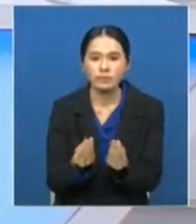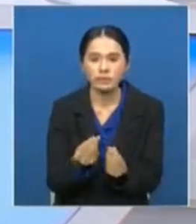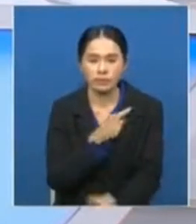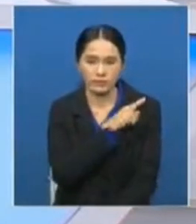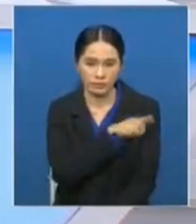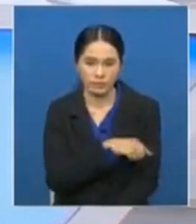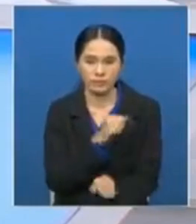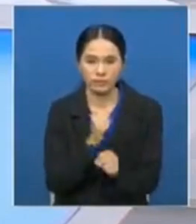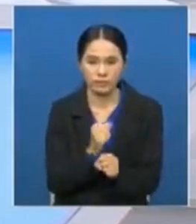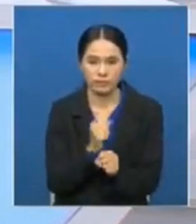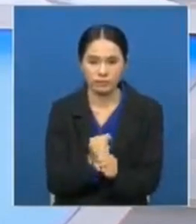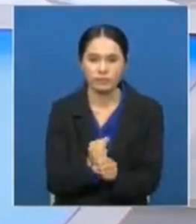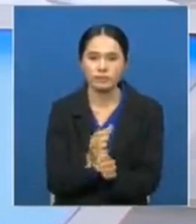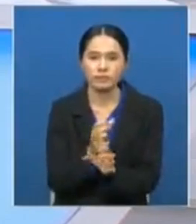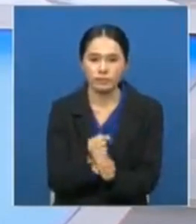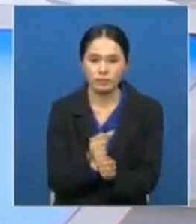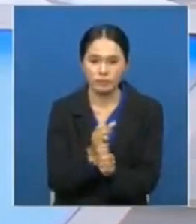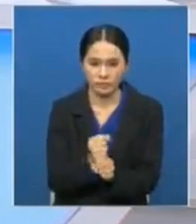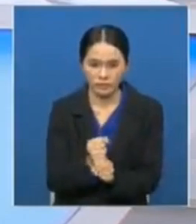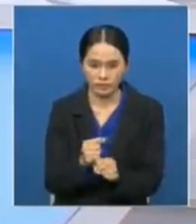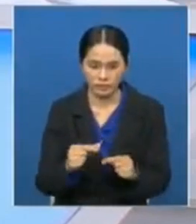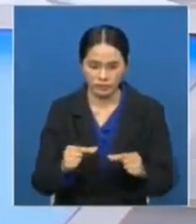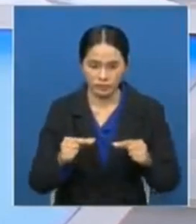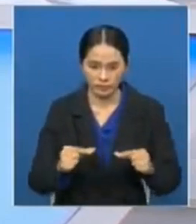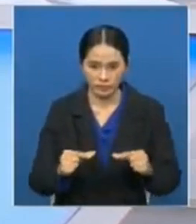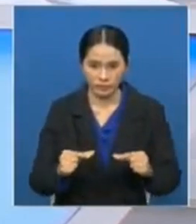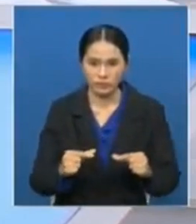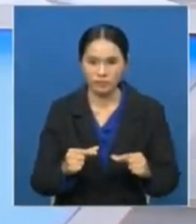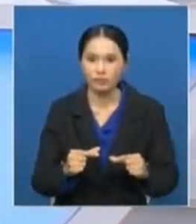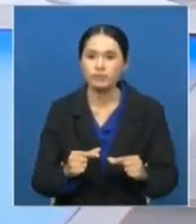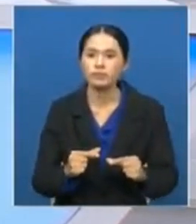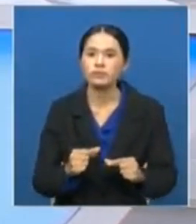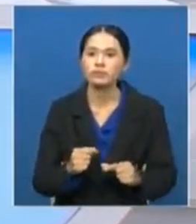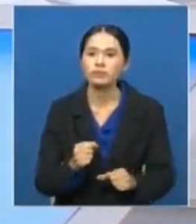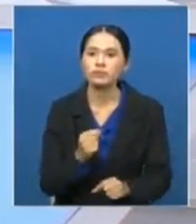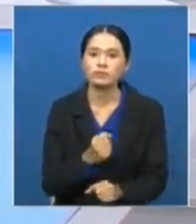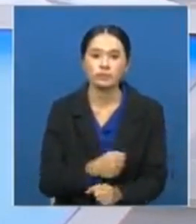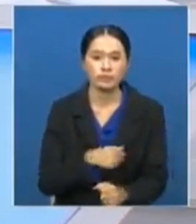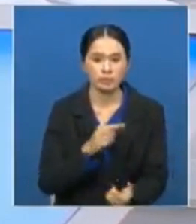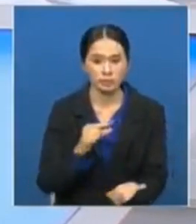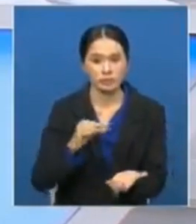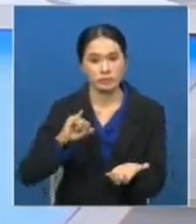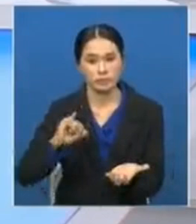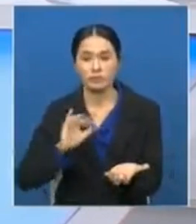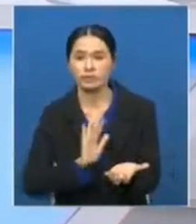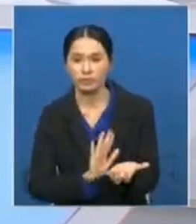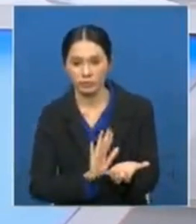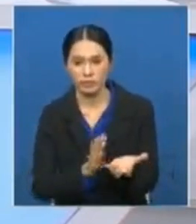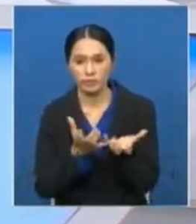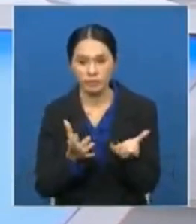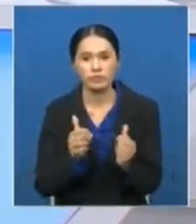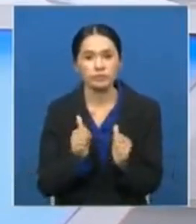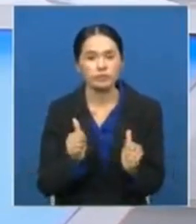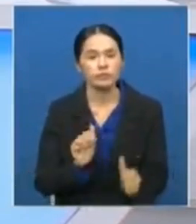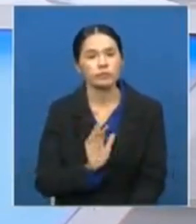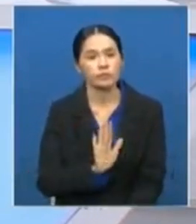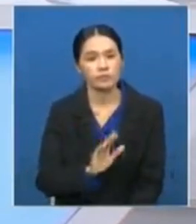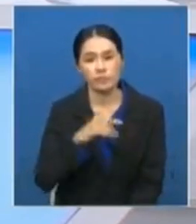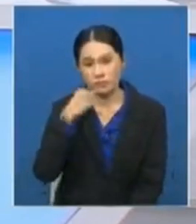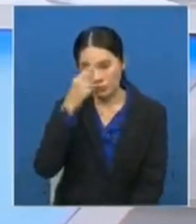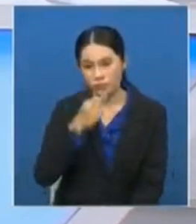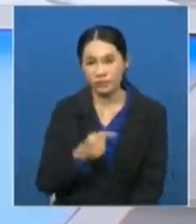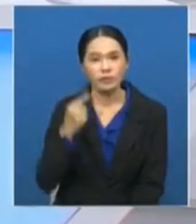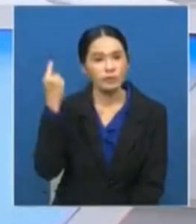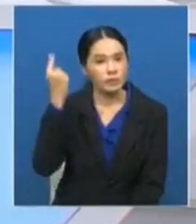ซรามิกมันจะทำให้มีความหนาแล้วก็ทนทานมากขึ้นเป็นสินค้า GI ของท้องถิ่นเป็นของดีประจำจังหวัดที่ถ้าใครไปเที่ยวล